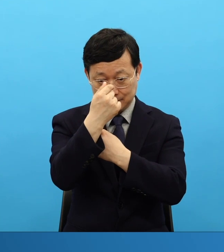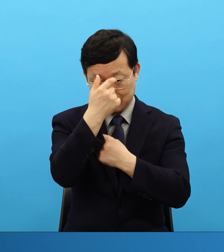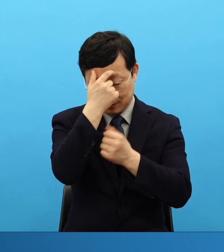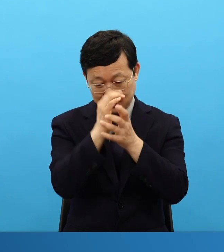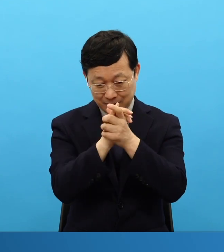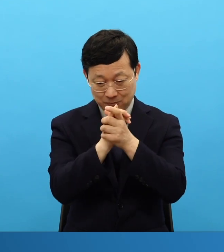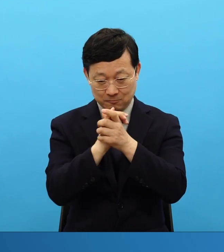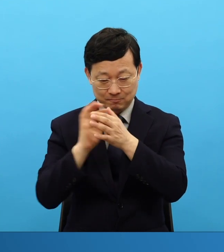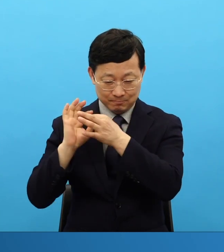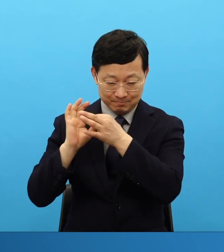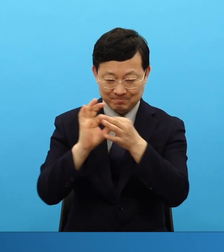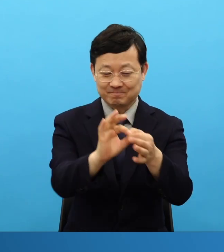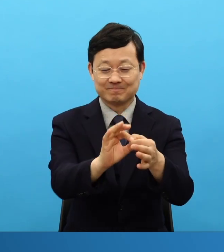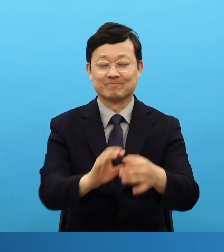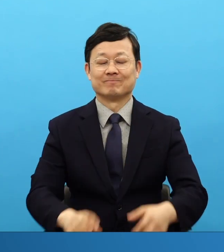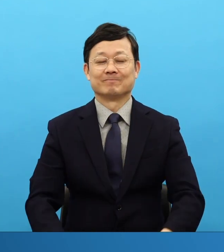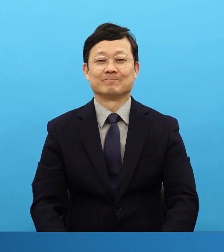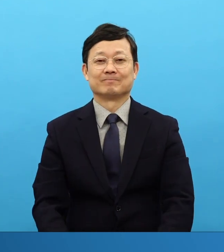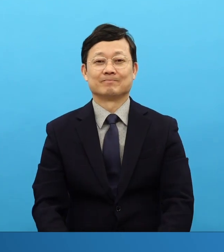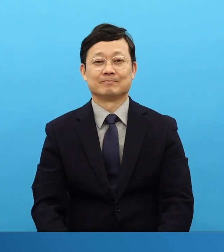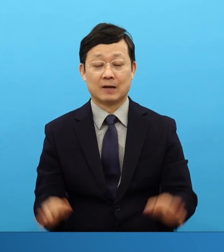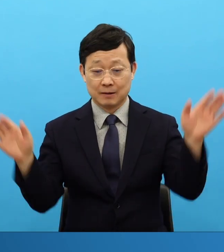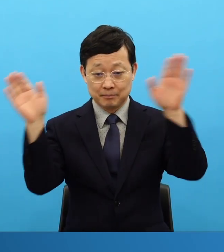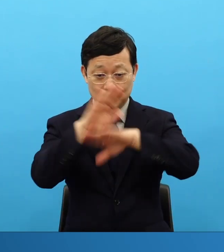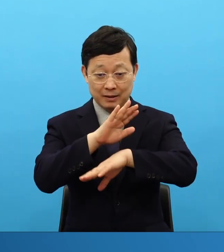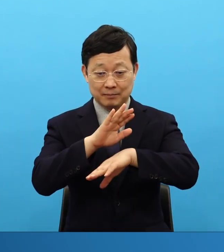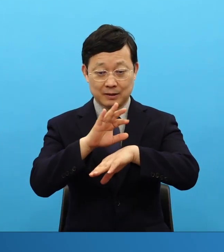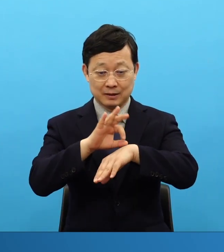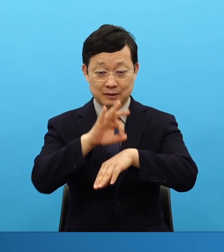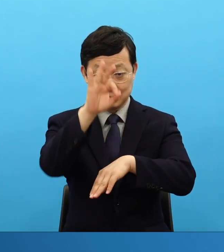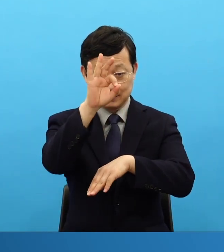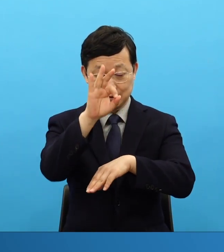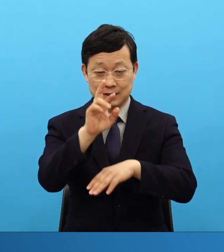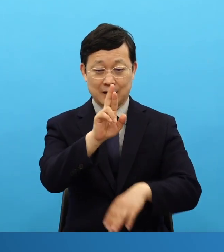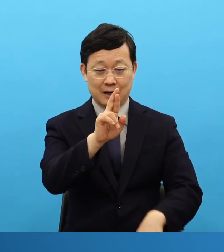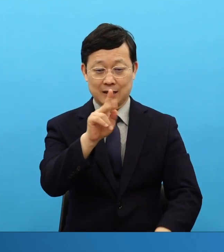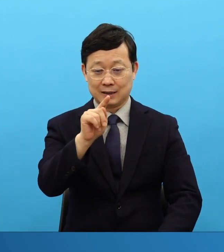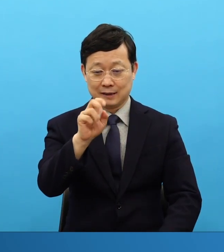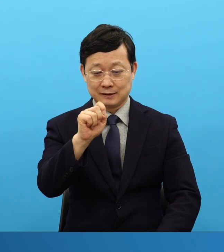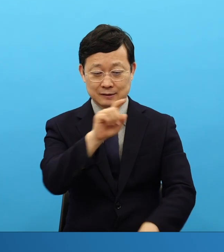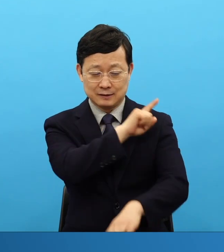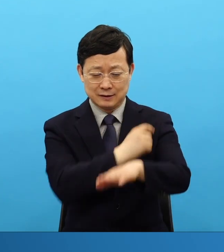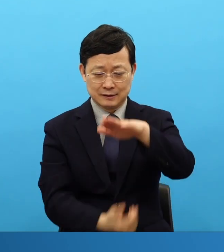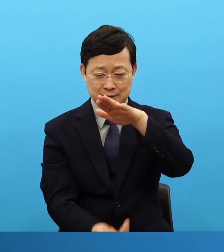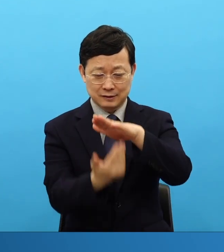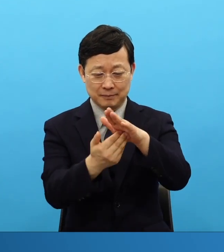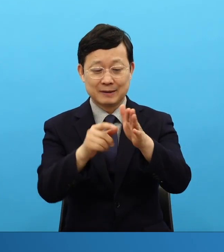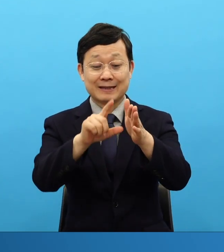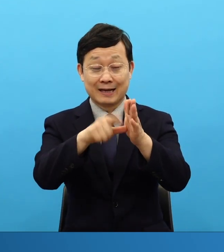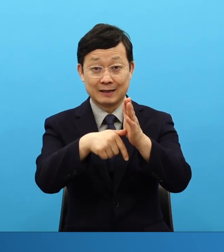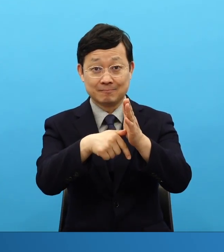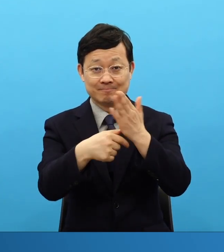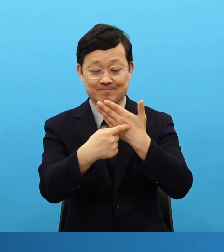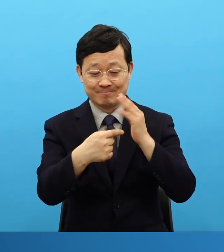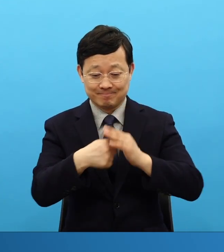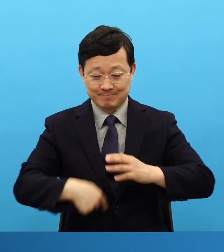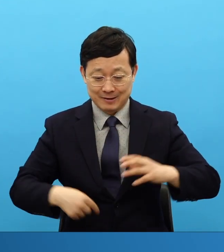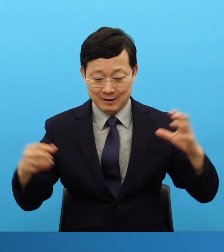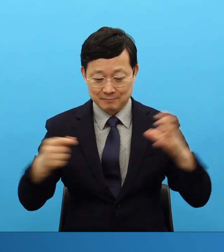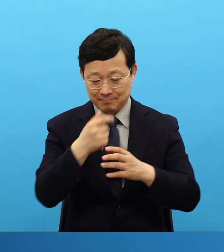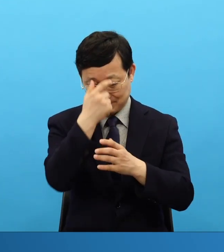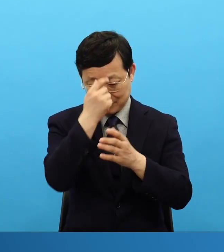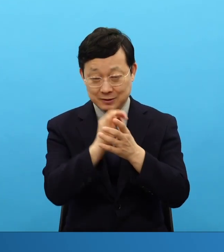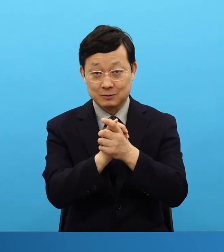12시 40분에 대국 기도가 始まります. 밤 10시에 RTS 서밋 타임이 진행되고 있습니다. 夜10時には RTS